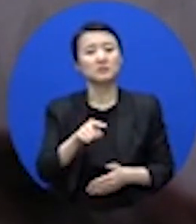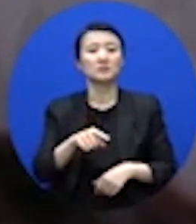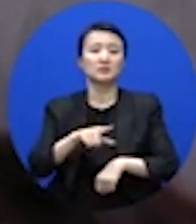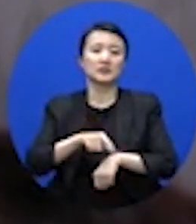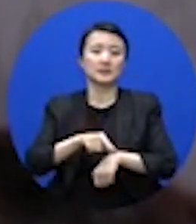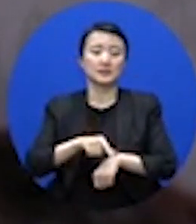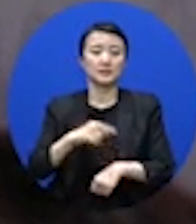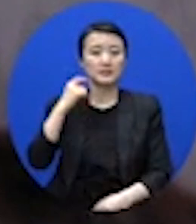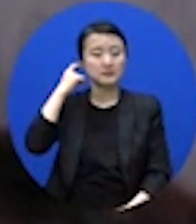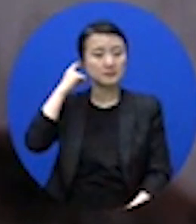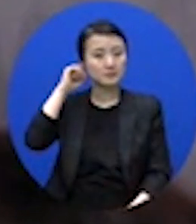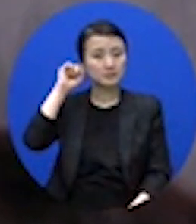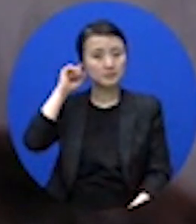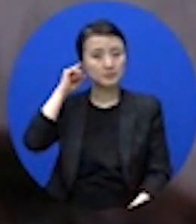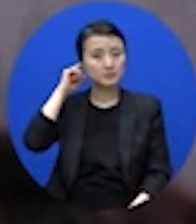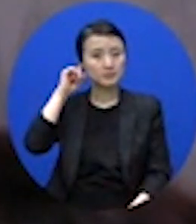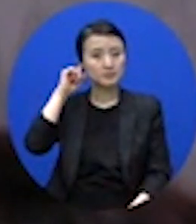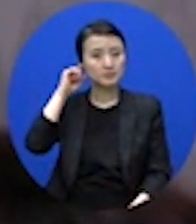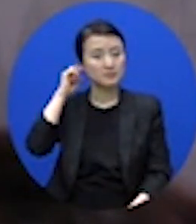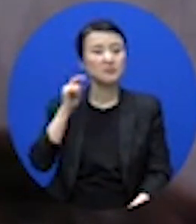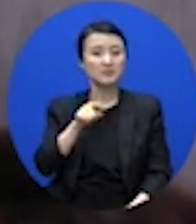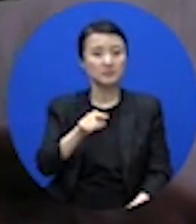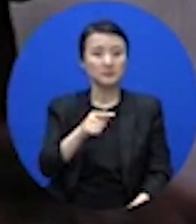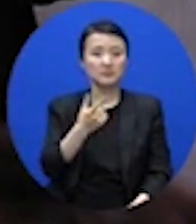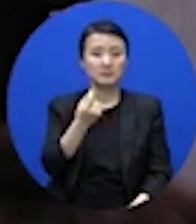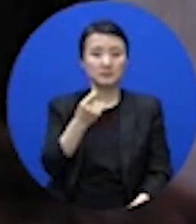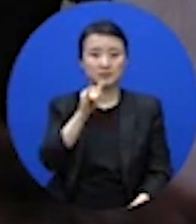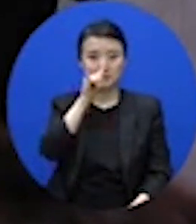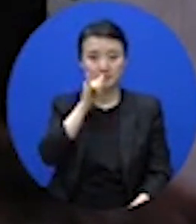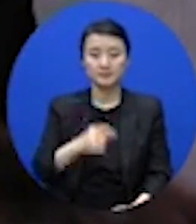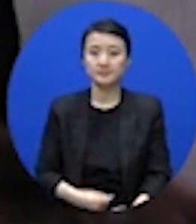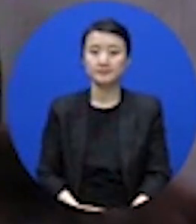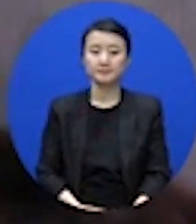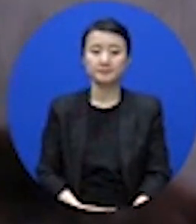가져요. 그래서 저의 클라이언트